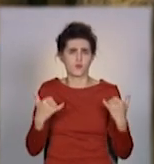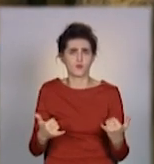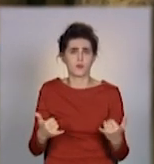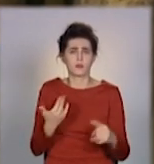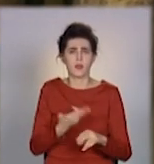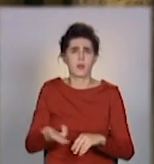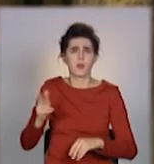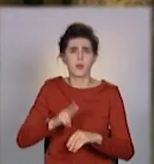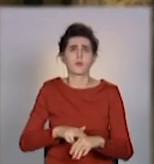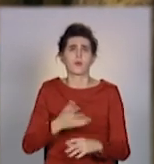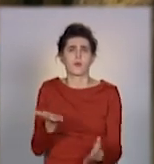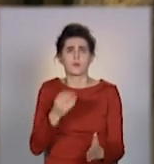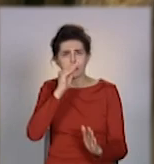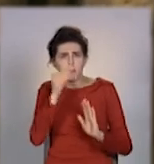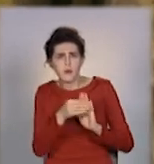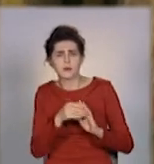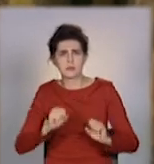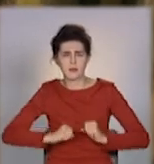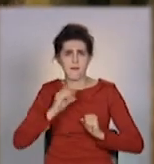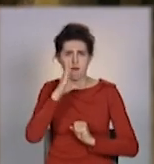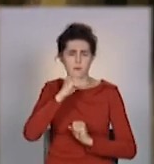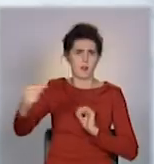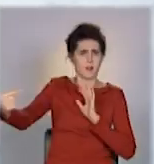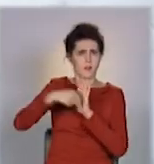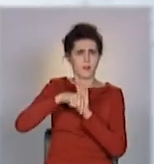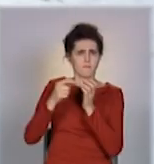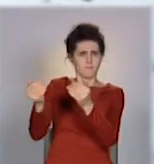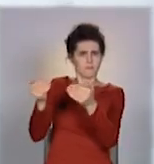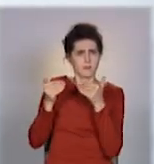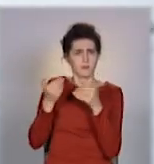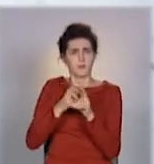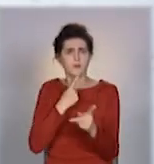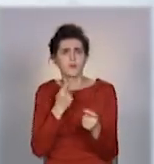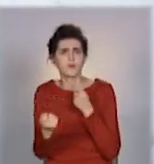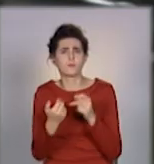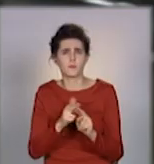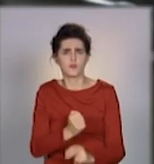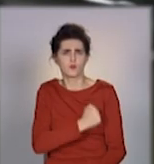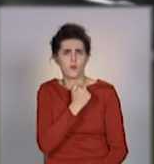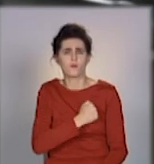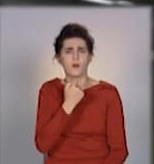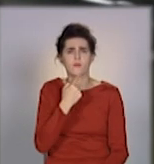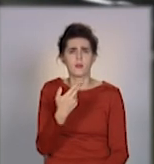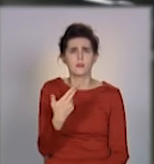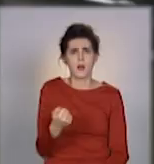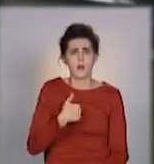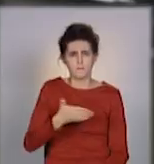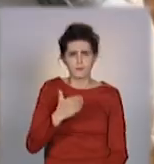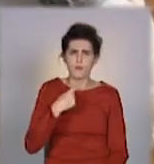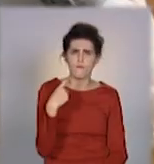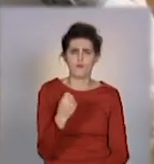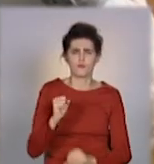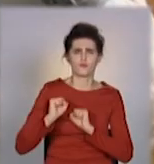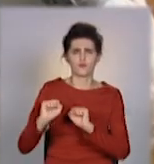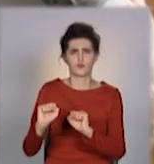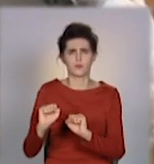тут мілко, і вони сюди теж можуть проходити. Утім, армійці запевняють, готові до зустрічі з противником